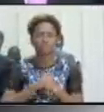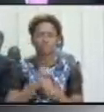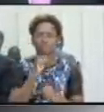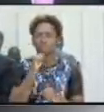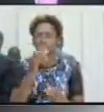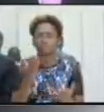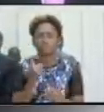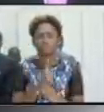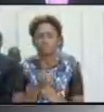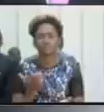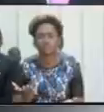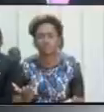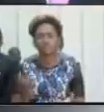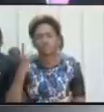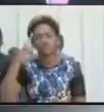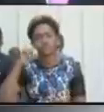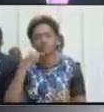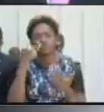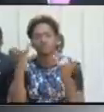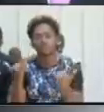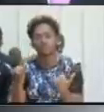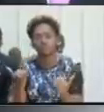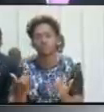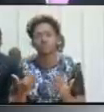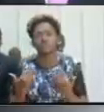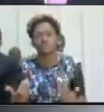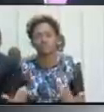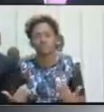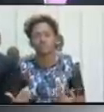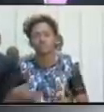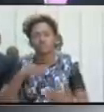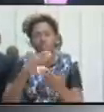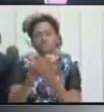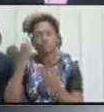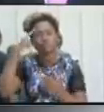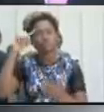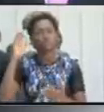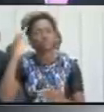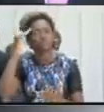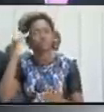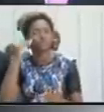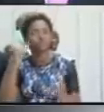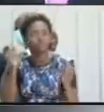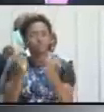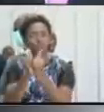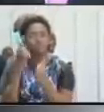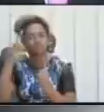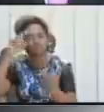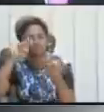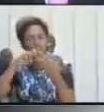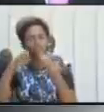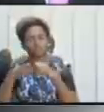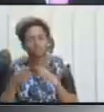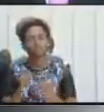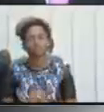dire que je dis, hein, c'est pour le moment arrivé pour nous mettre tête nous ensemble. Pour le problème